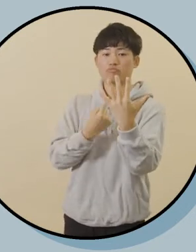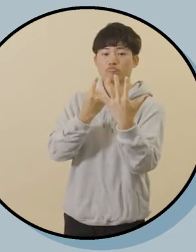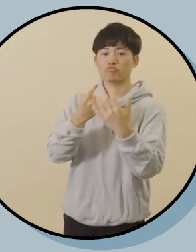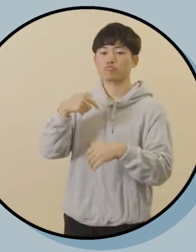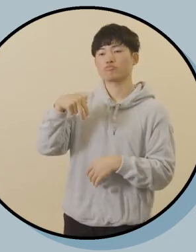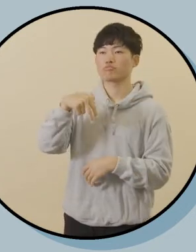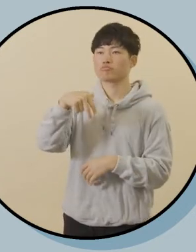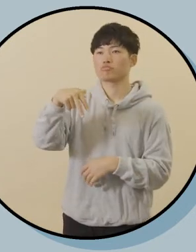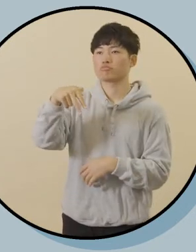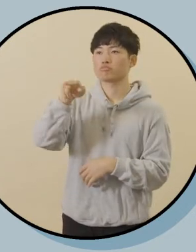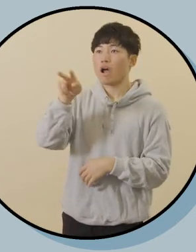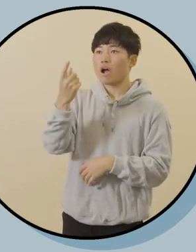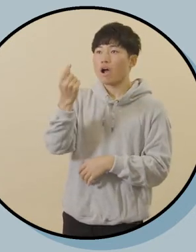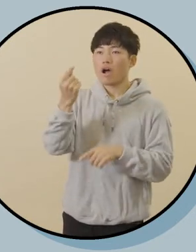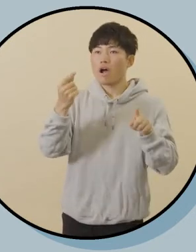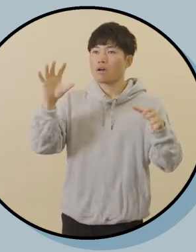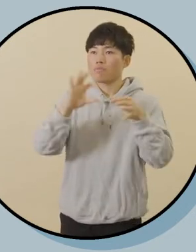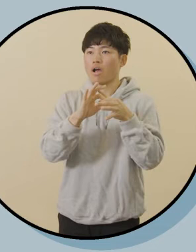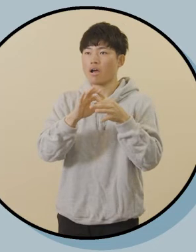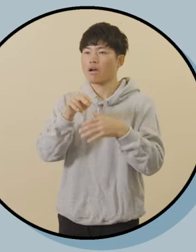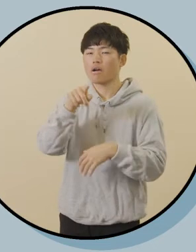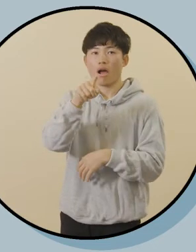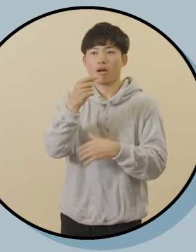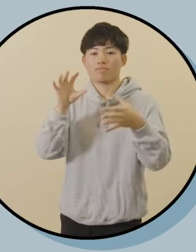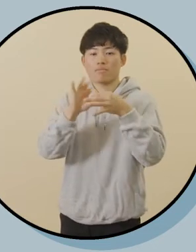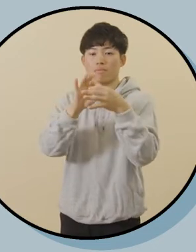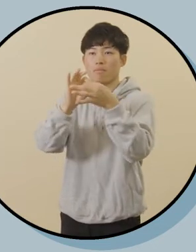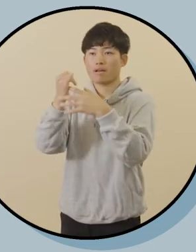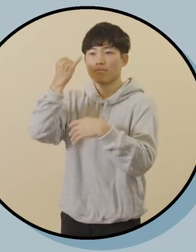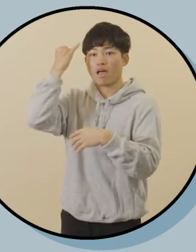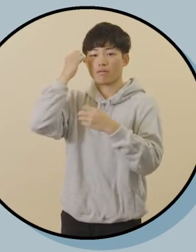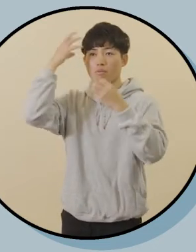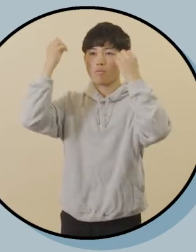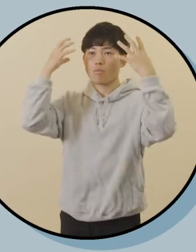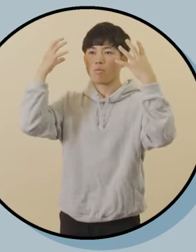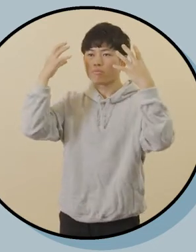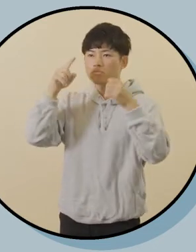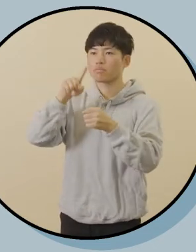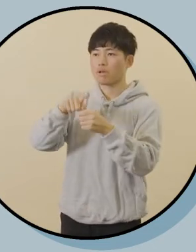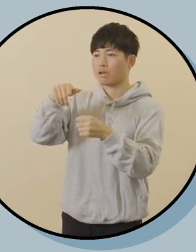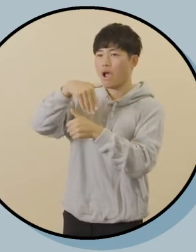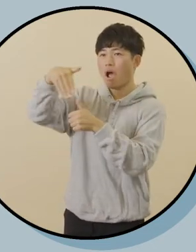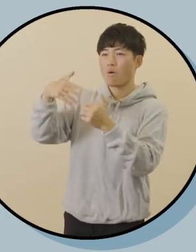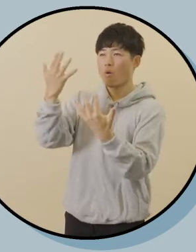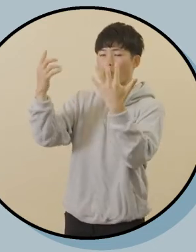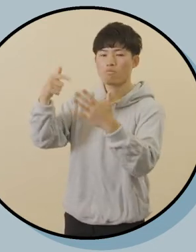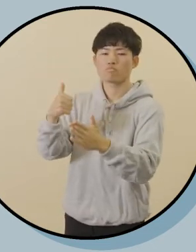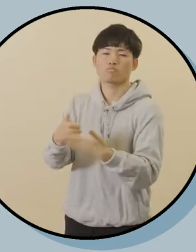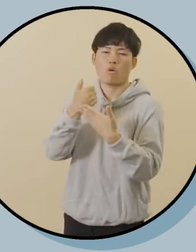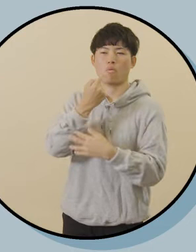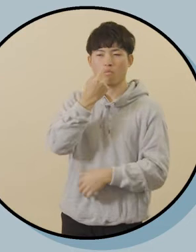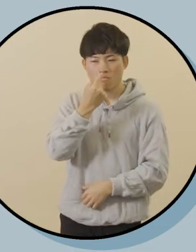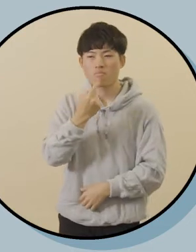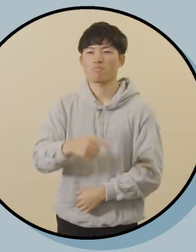境の中でこの作品が作れたっていうのが、多分また一個こう、結構一人で森を散策しながらイ